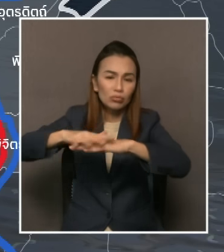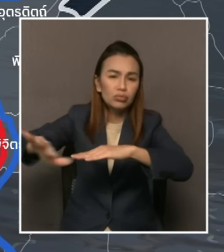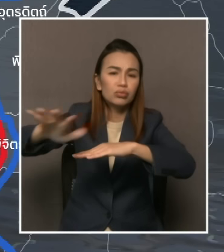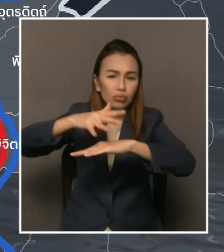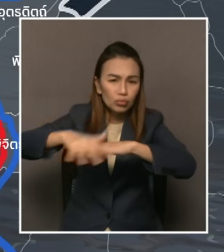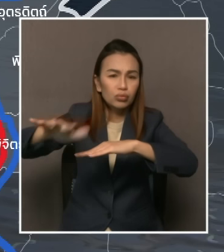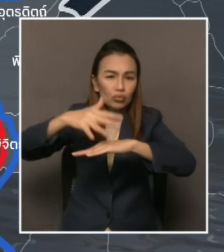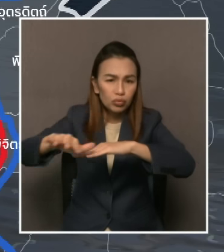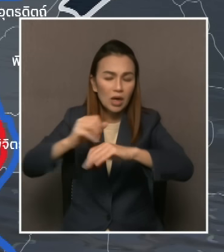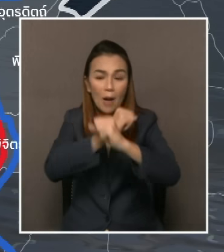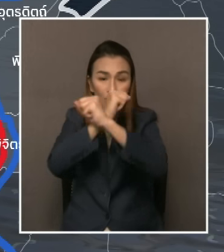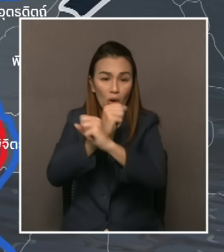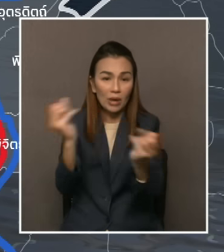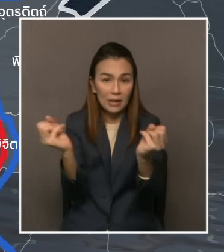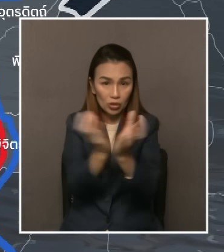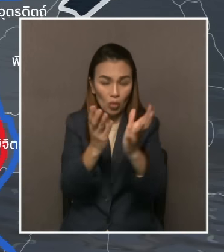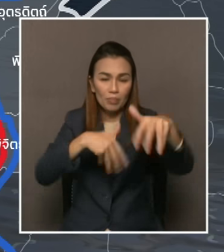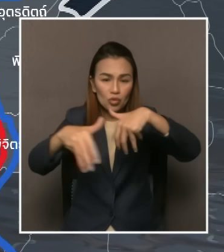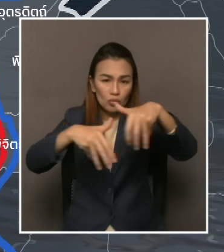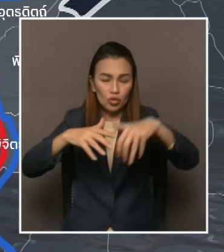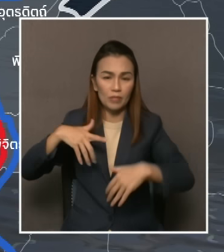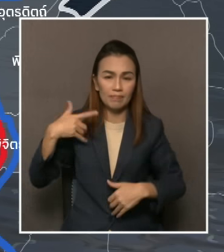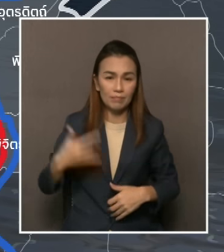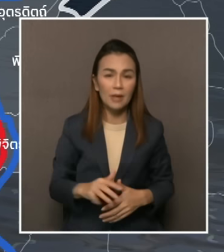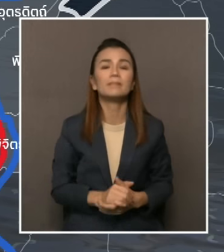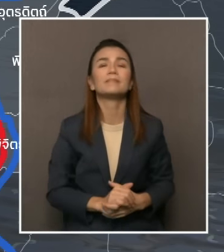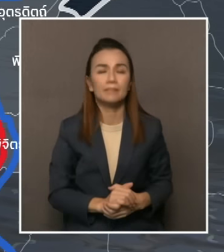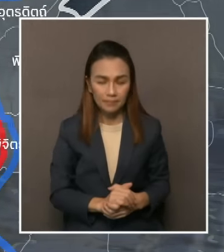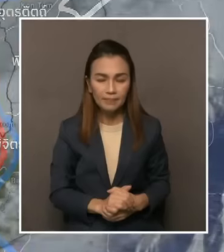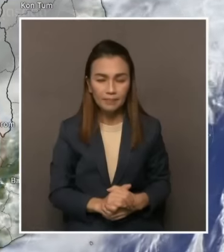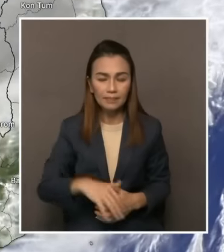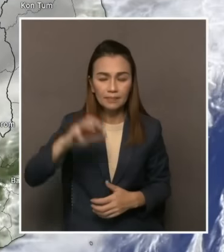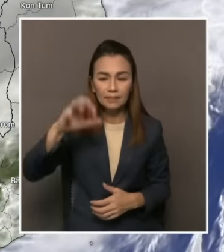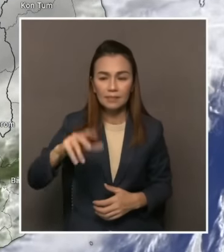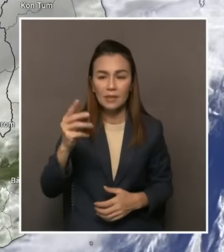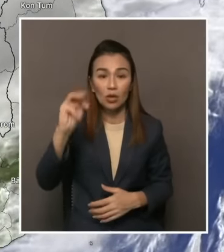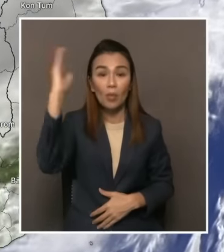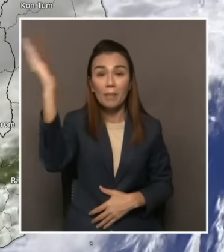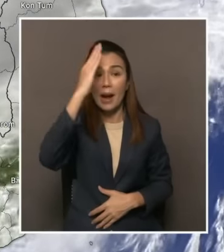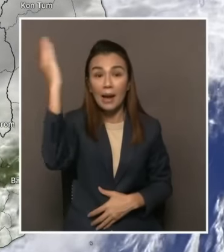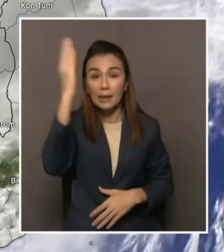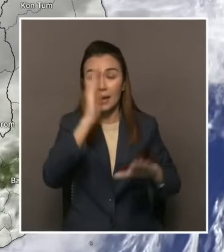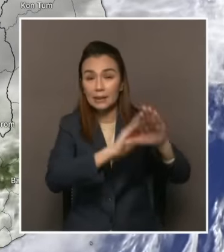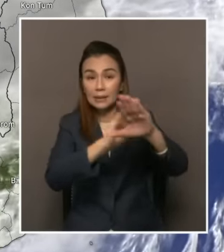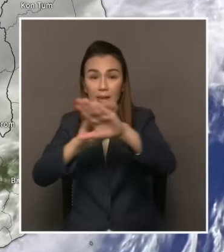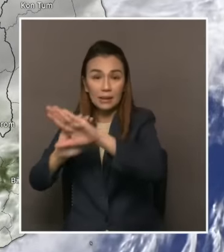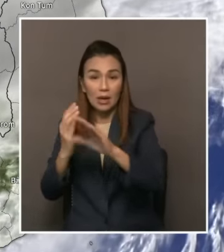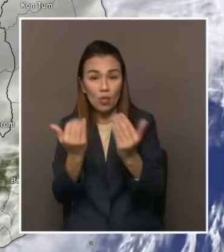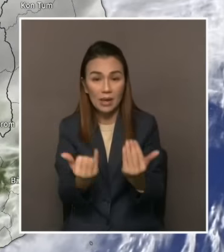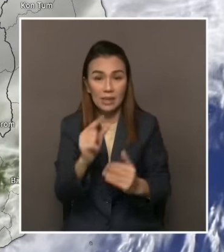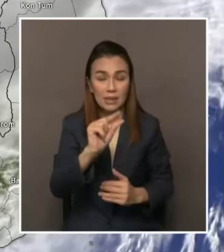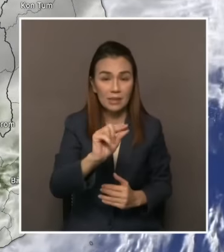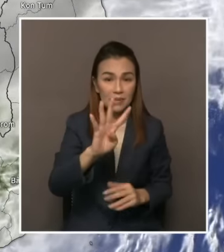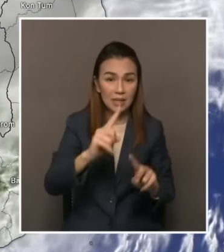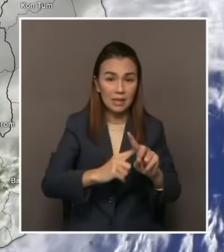เกิดผกระทบน้อยที่สุดด้ครับส่วนกรมวุตุดิยมวิทยา รายงานลักษณะอาศประจำวันนี้ 24 กันย